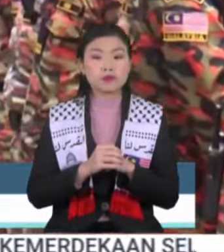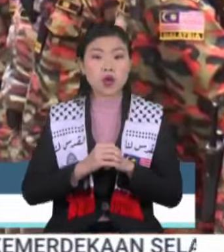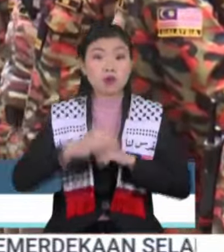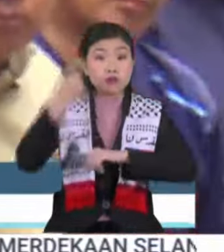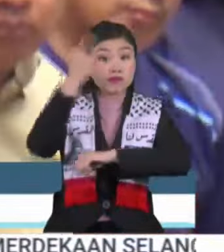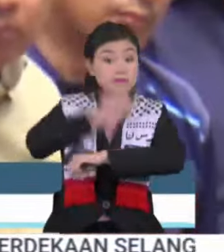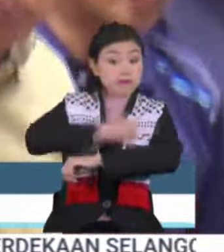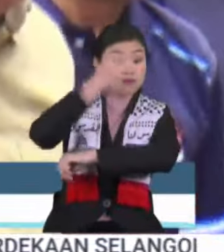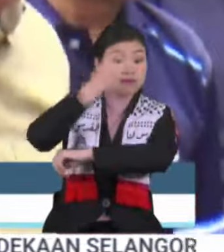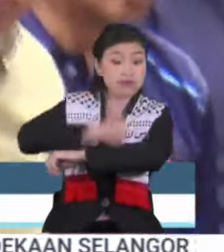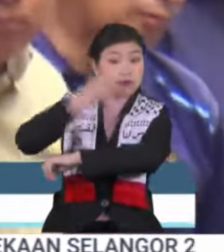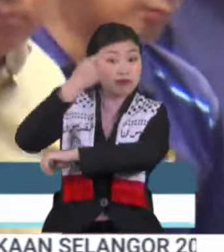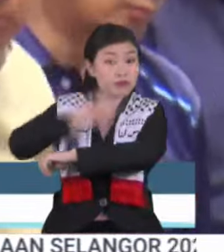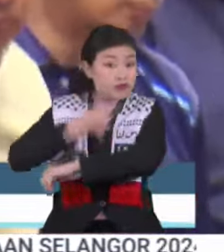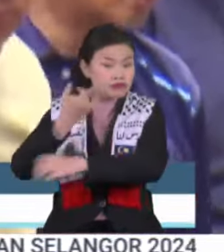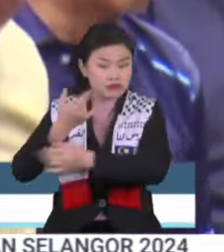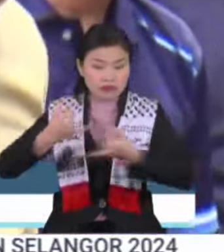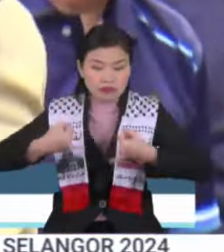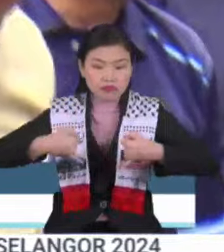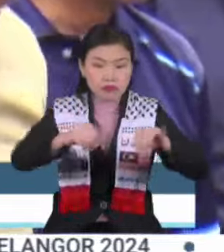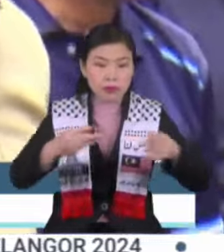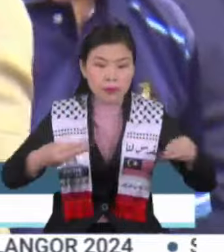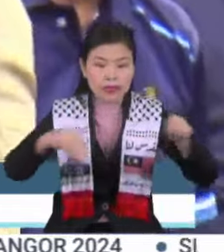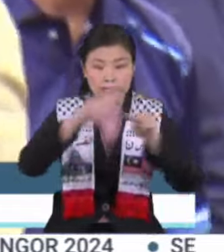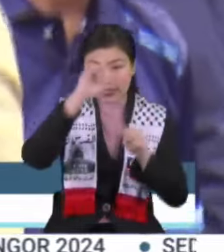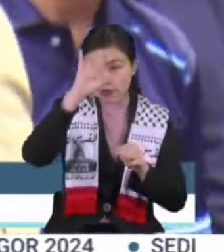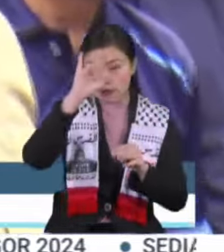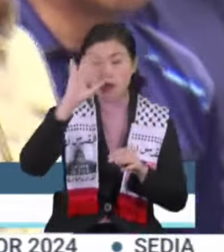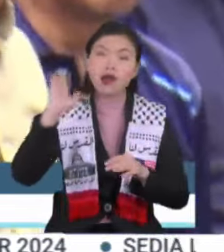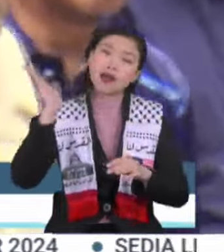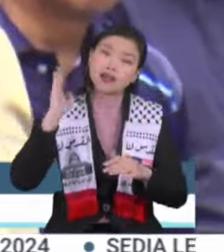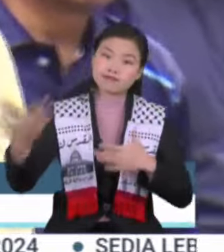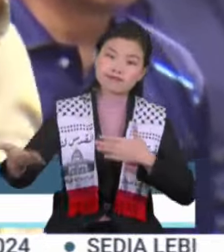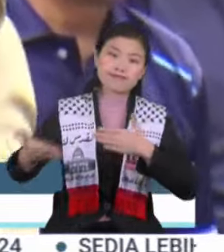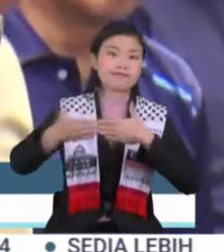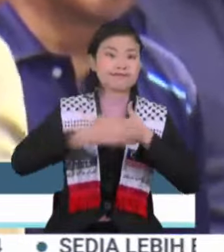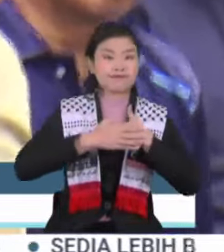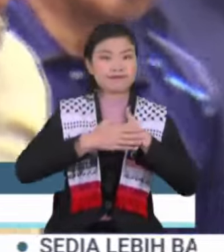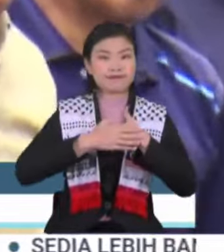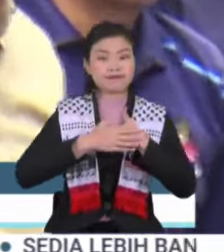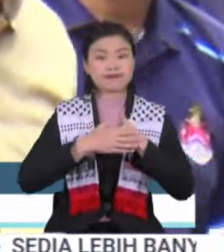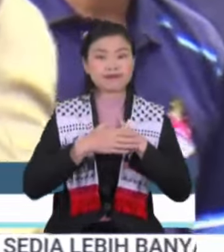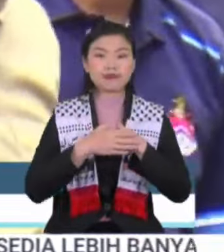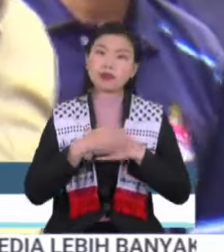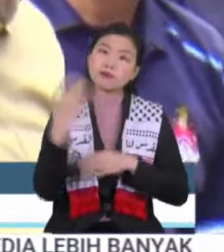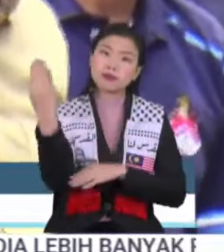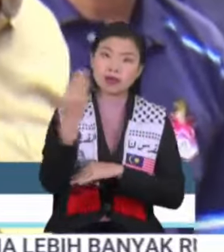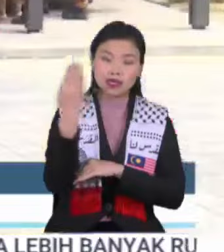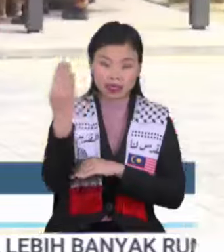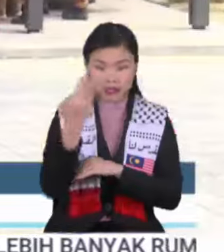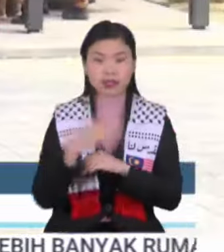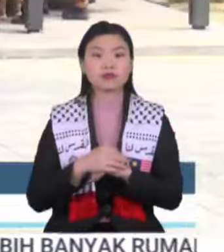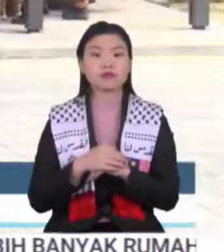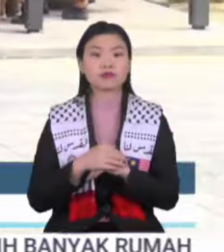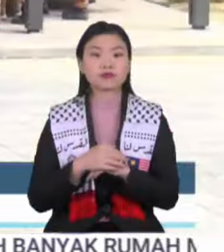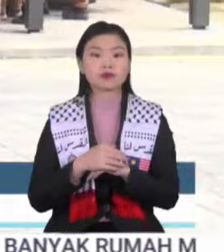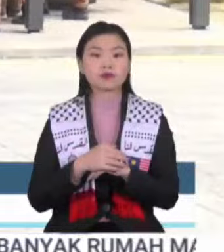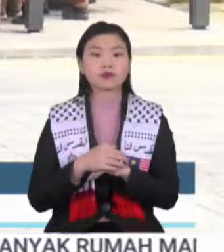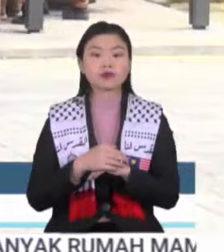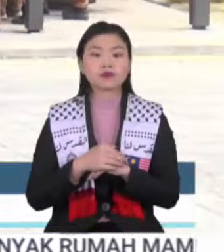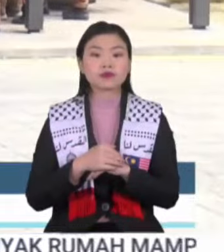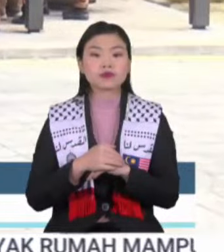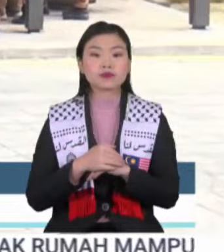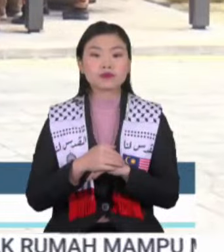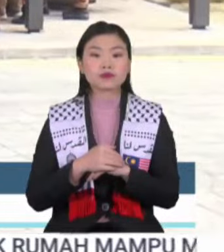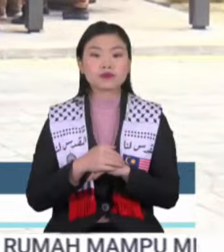harian di Jalan Masjid India akan kembali seperti biasa dengan meneliti ataupun mengutamakan aspek-aspek keselamatan warga